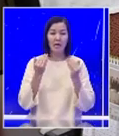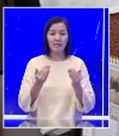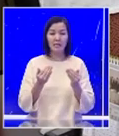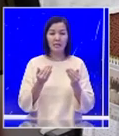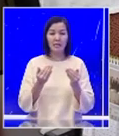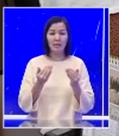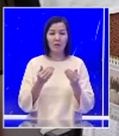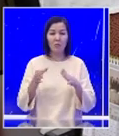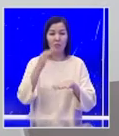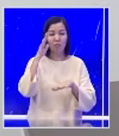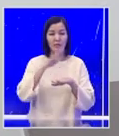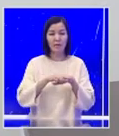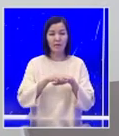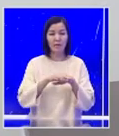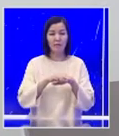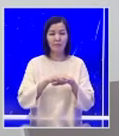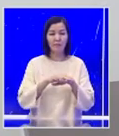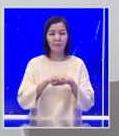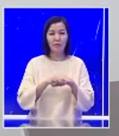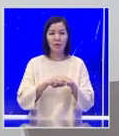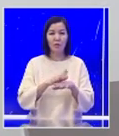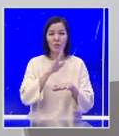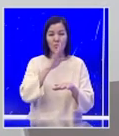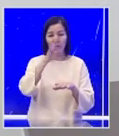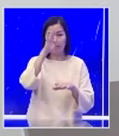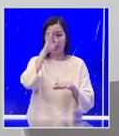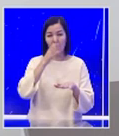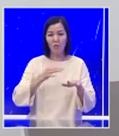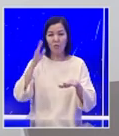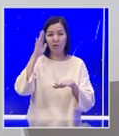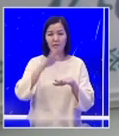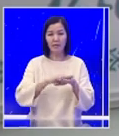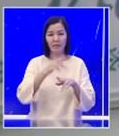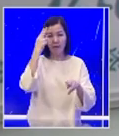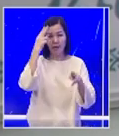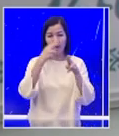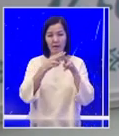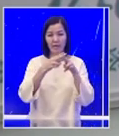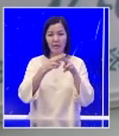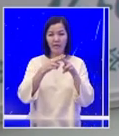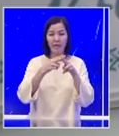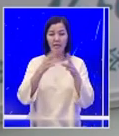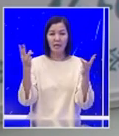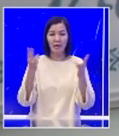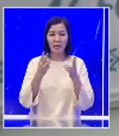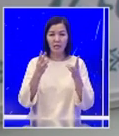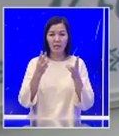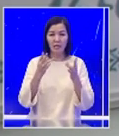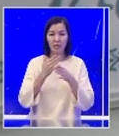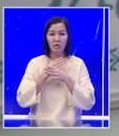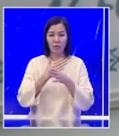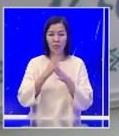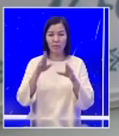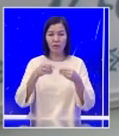қамқорлығын облыс әкімі танытты. Алдына келген ұл қызға Амандық Абасұлы ағалық ақылын айтты, қажеттіліктеріне қолдау